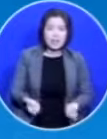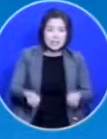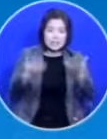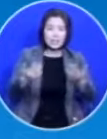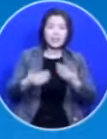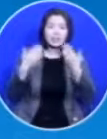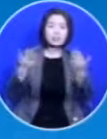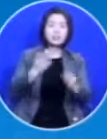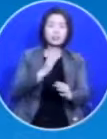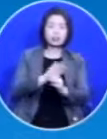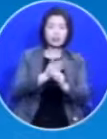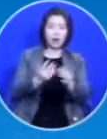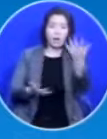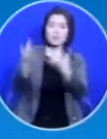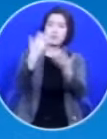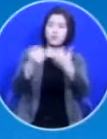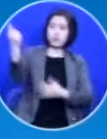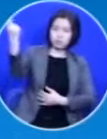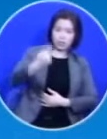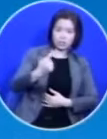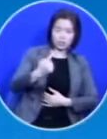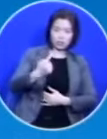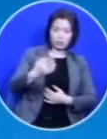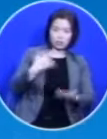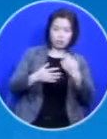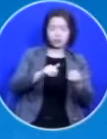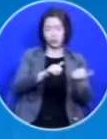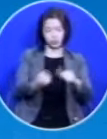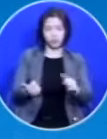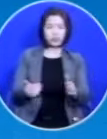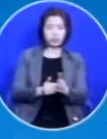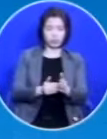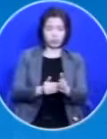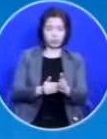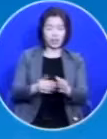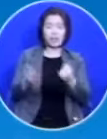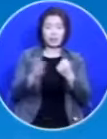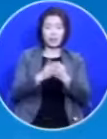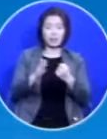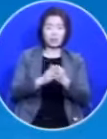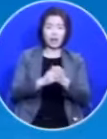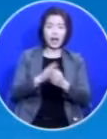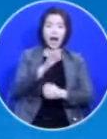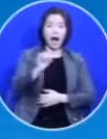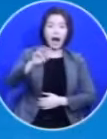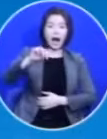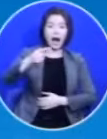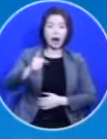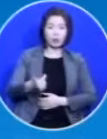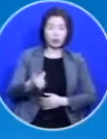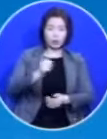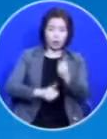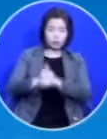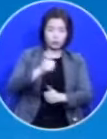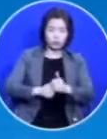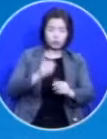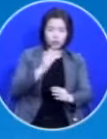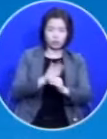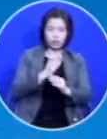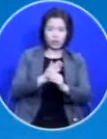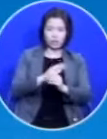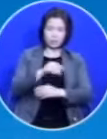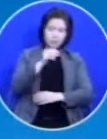임해서 다 죽어 버린 사람도 있습니다 그러니 아론의 후손들 중에 신통치 않은